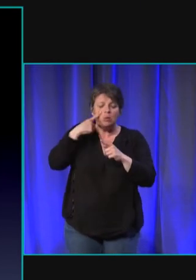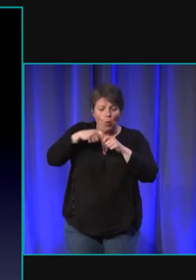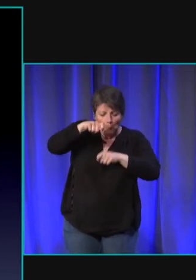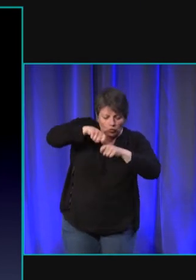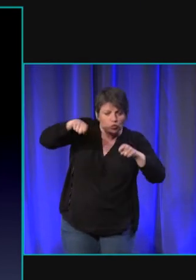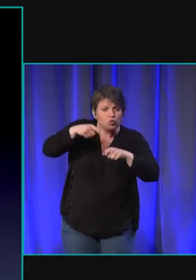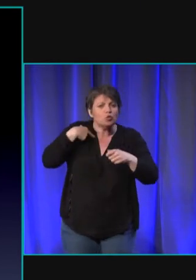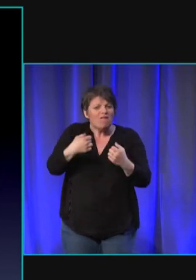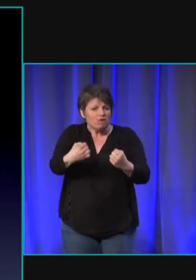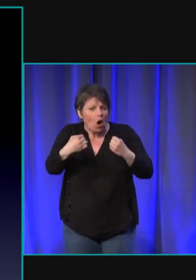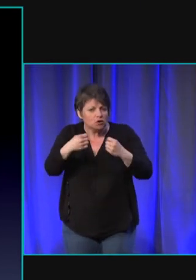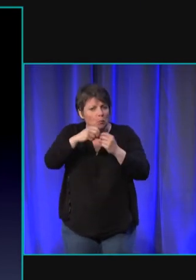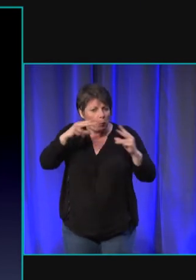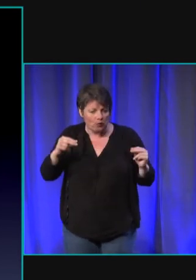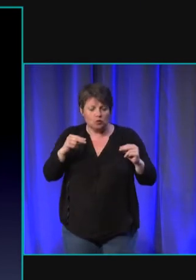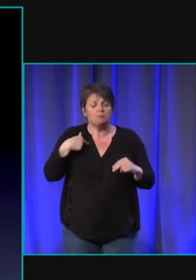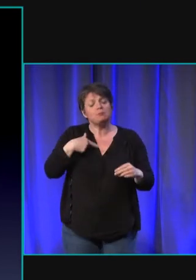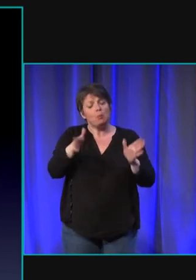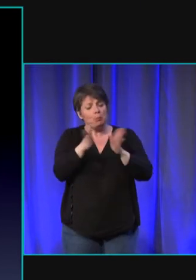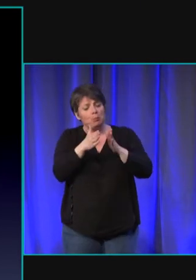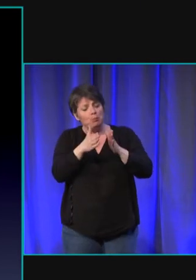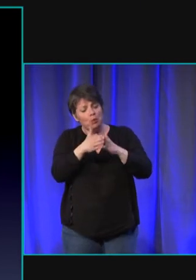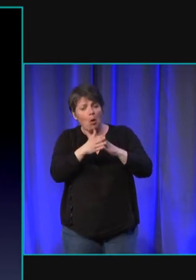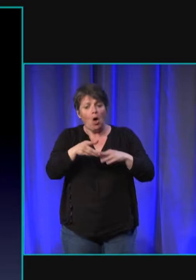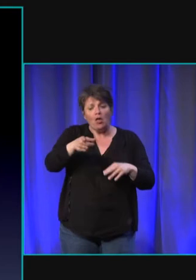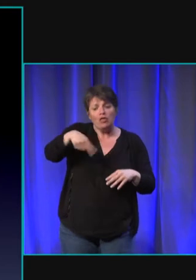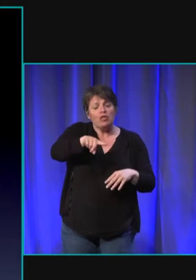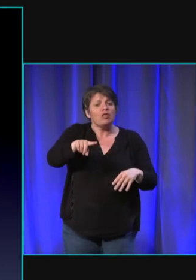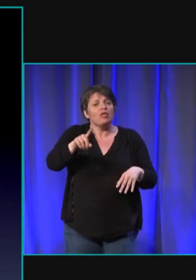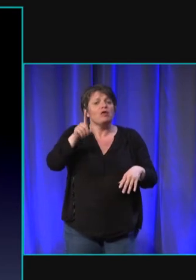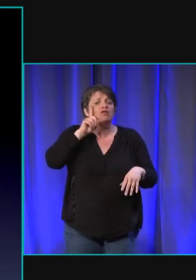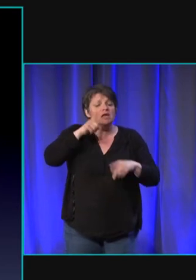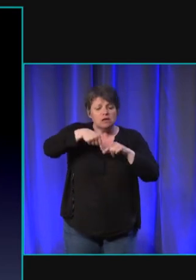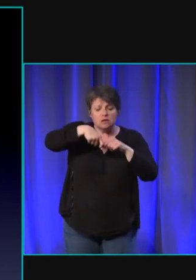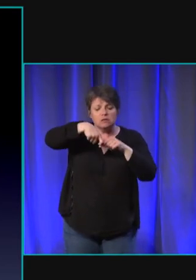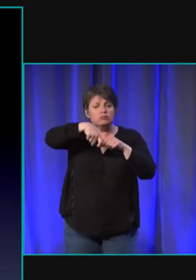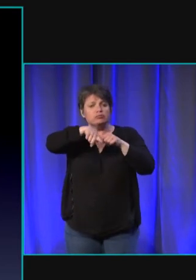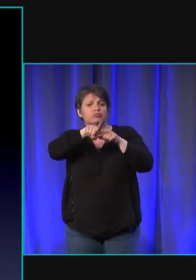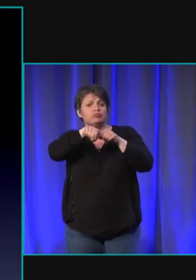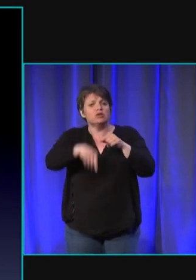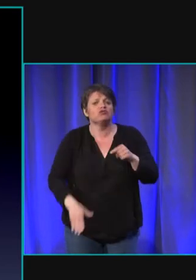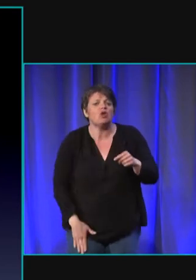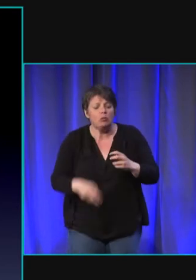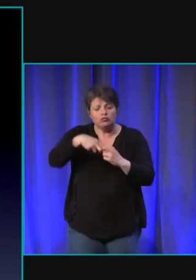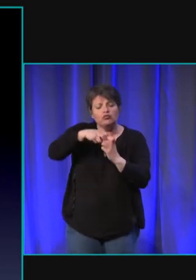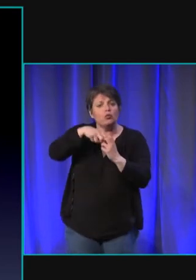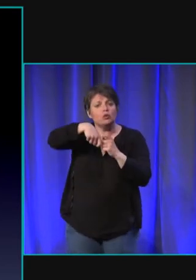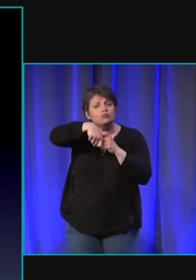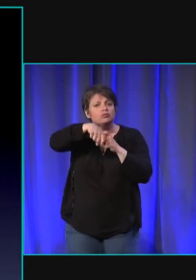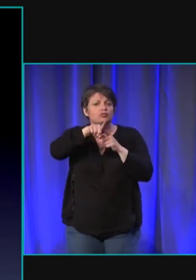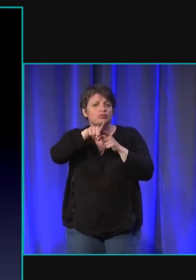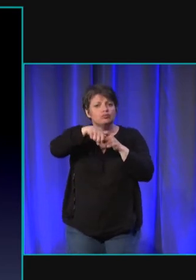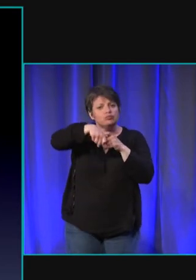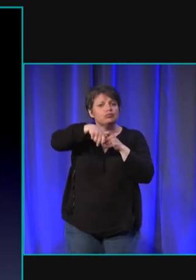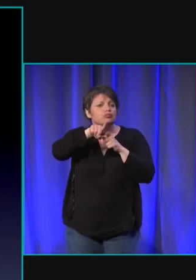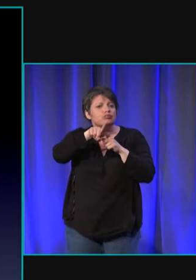fait, on a proposé une série de flexions et d'extensions maximales de la jambe, du genou, donc à cette vitesse-là. Et